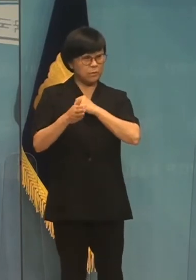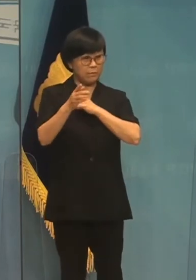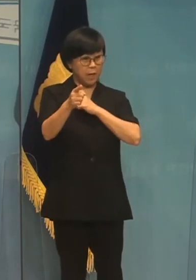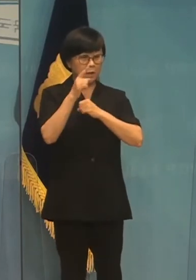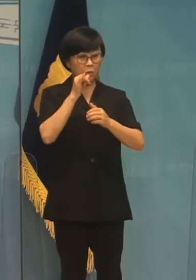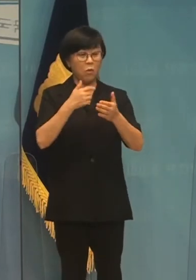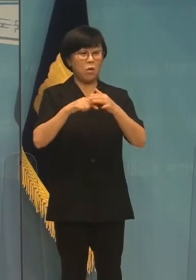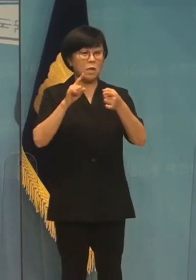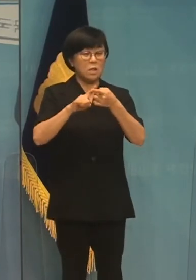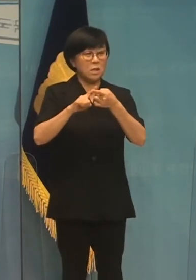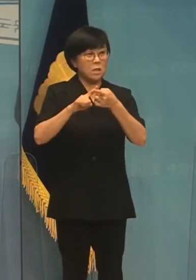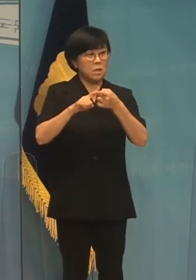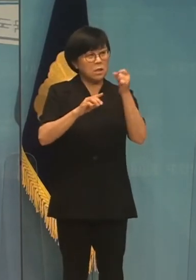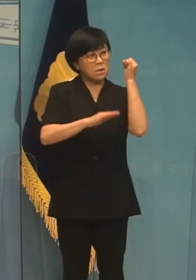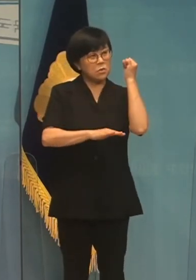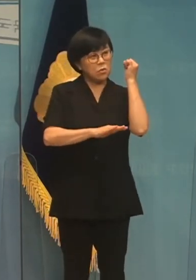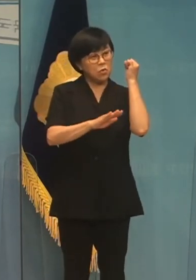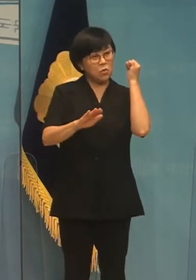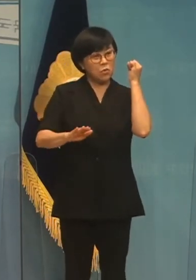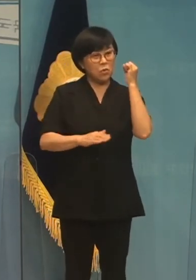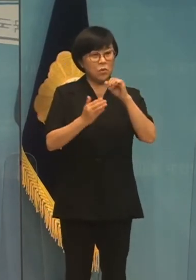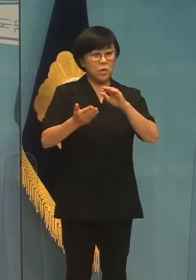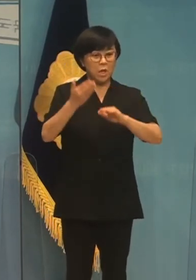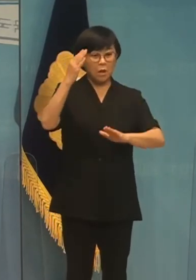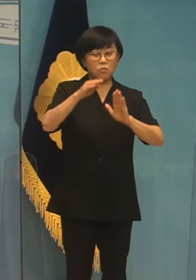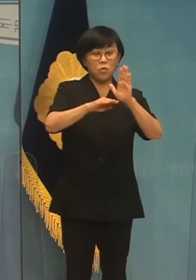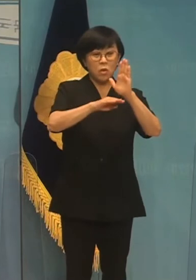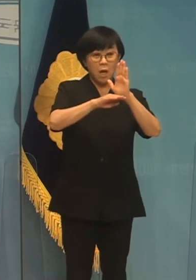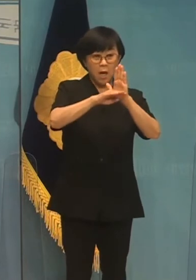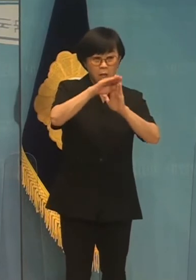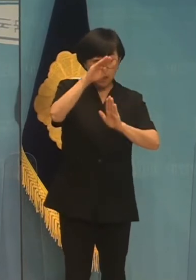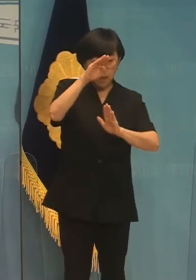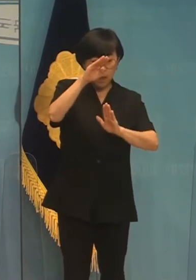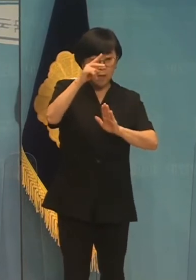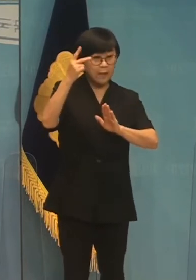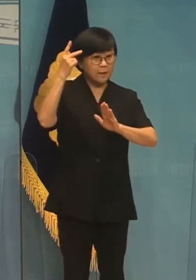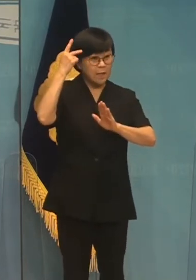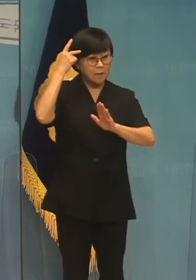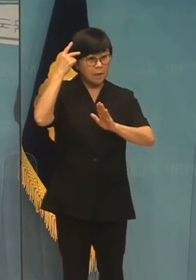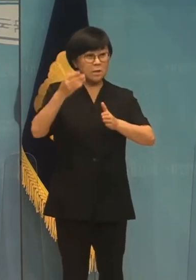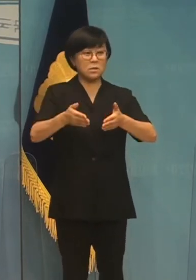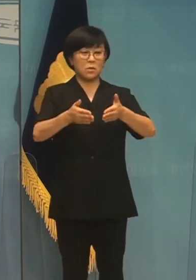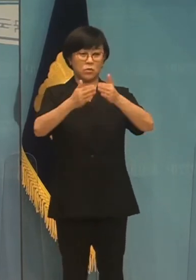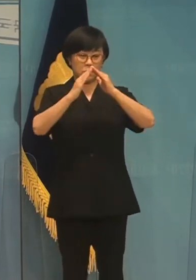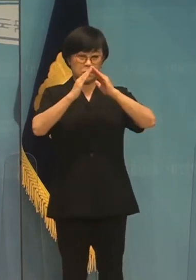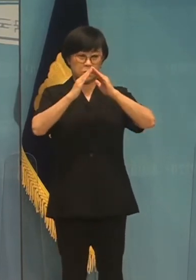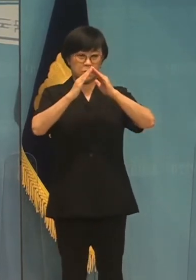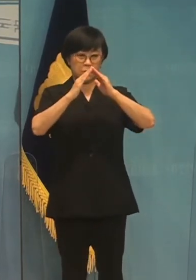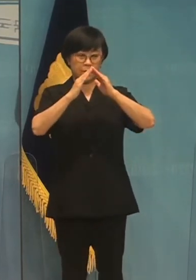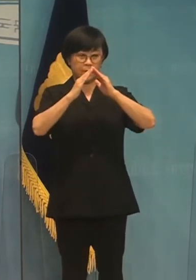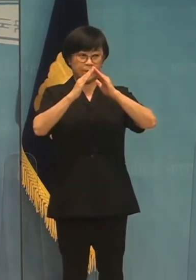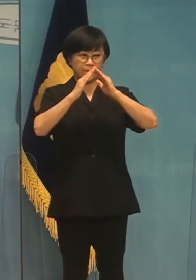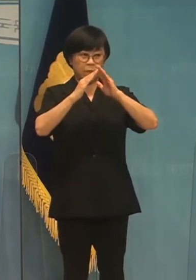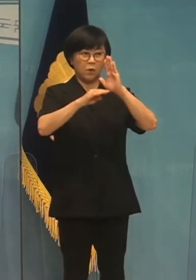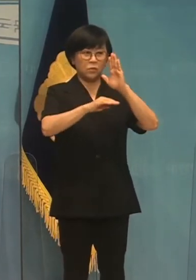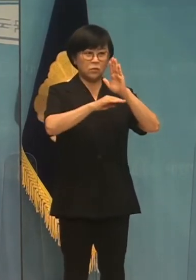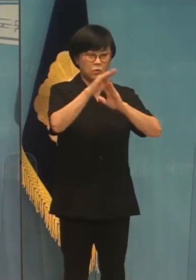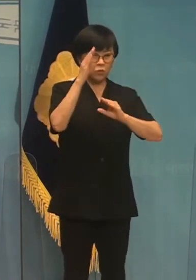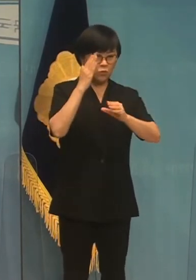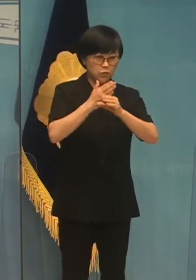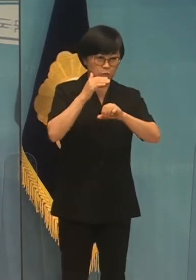마르크스 레닌주의 기초 위에 북한의 주체 사상이 들어섰습니다. 종북